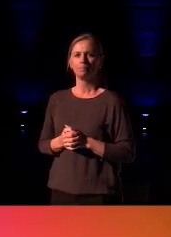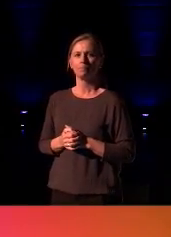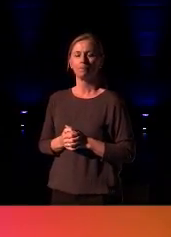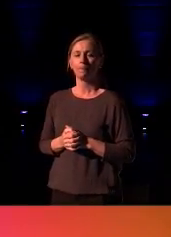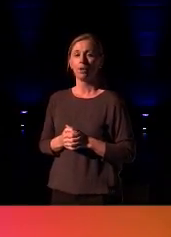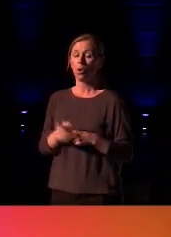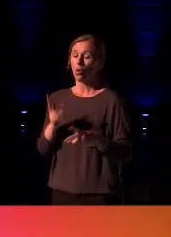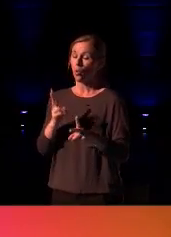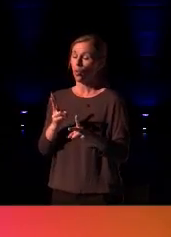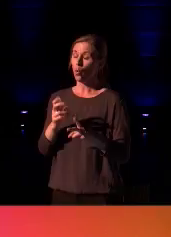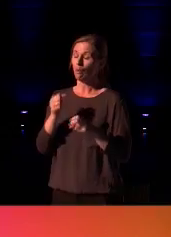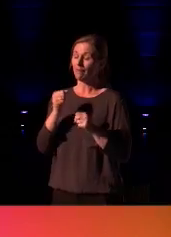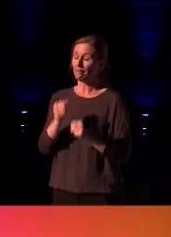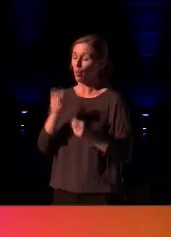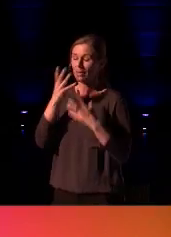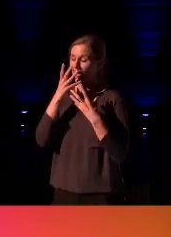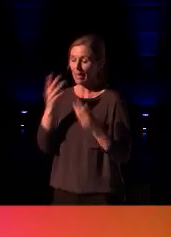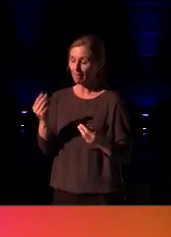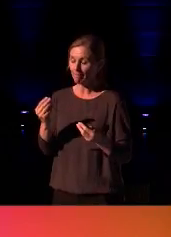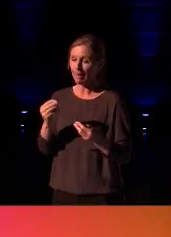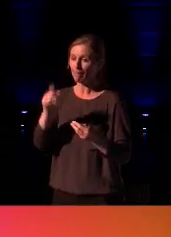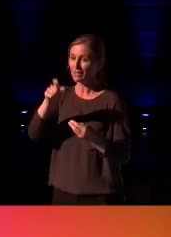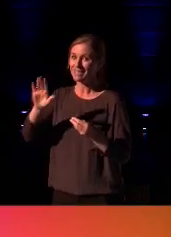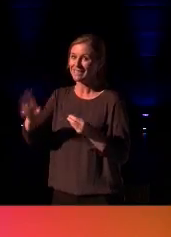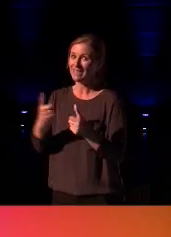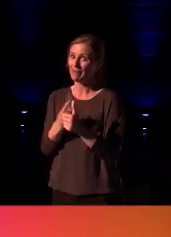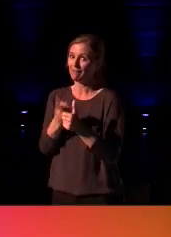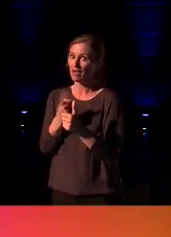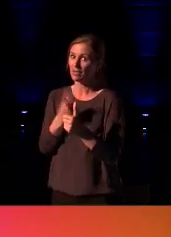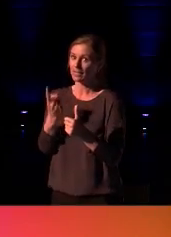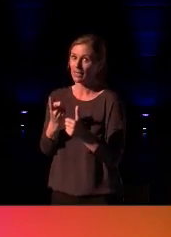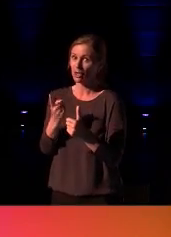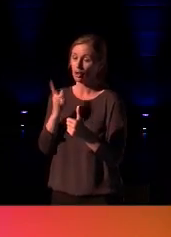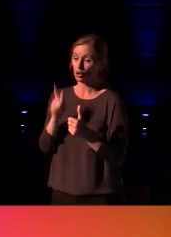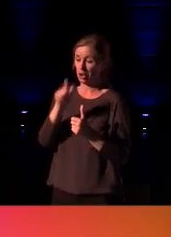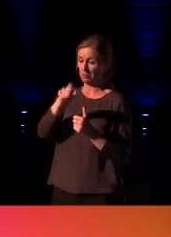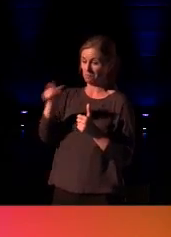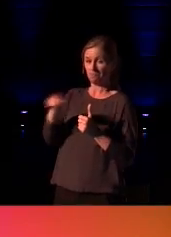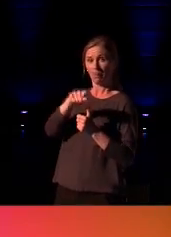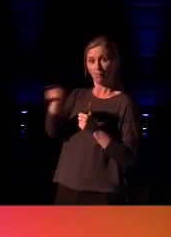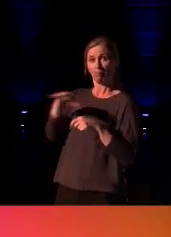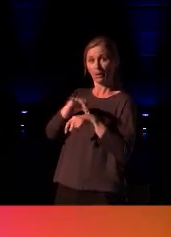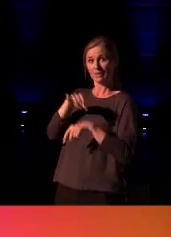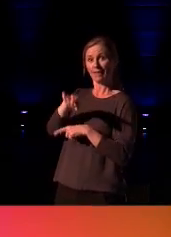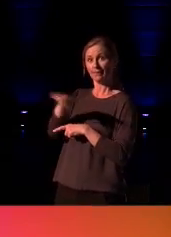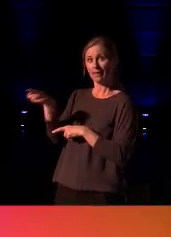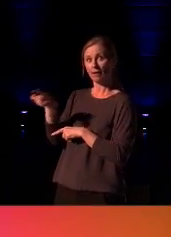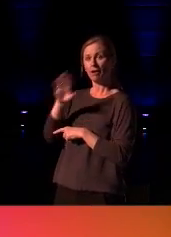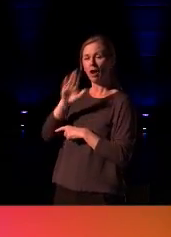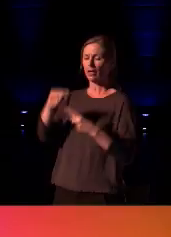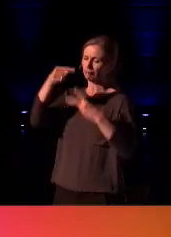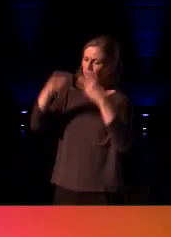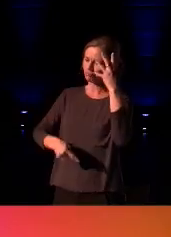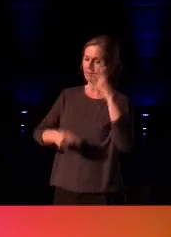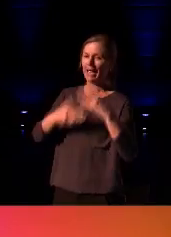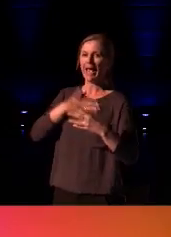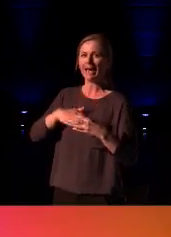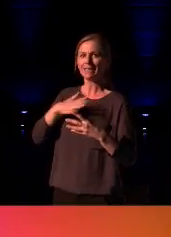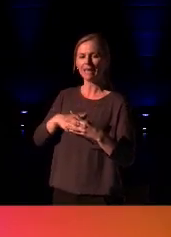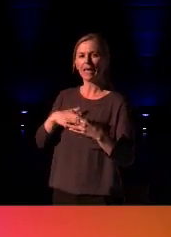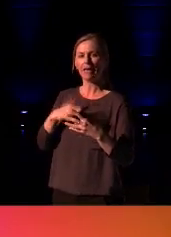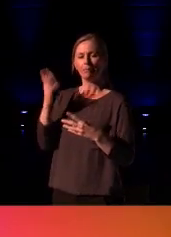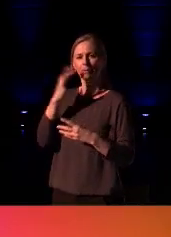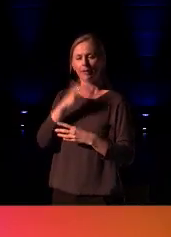Og så må vi ikke glemme pasientens preferanser, fordi dette her pasienter som har mange helseproblemer på en